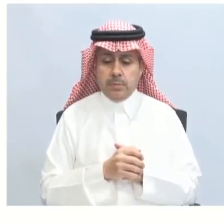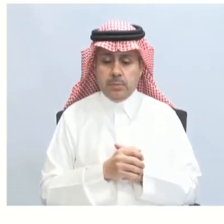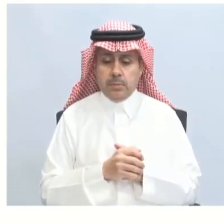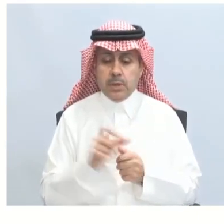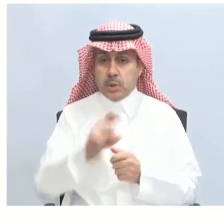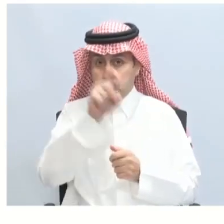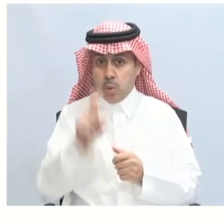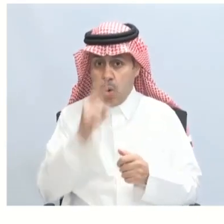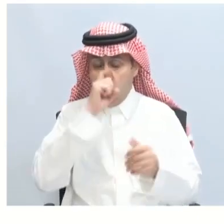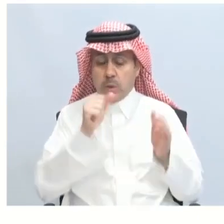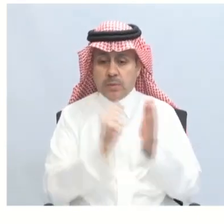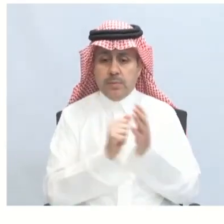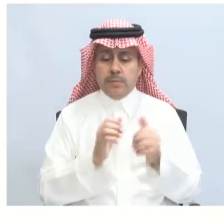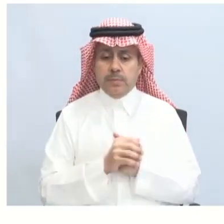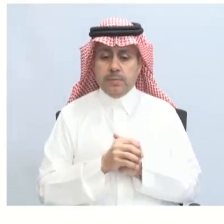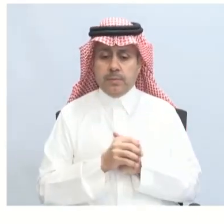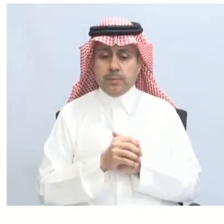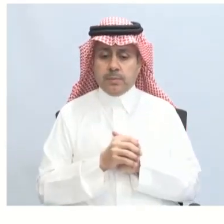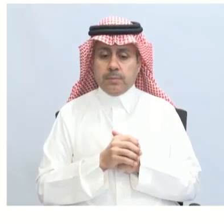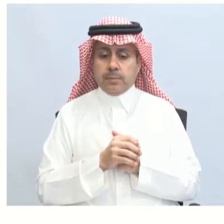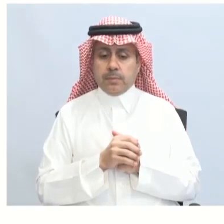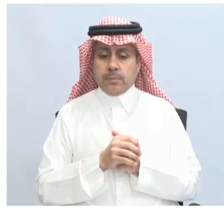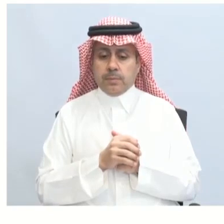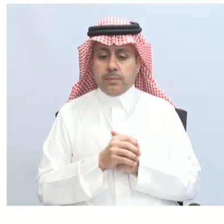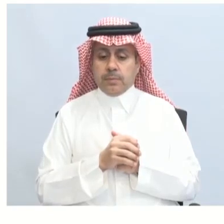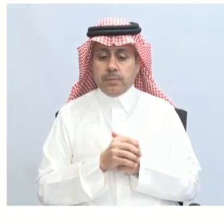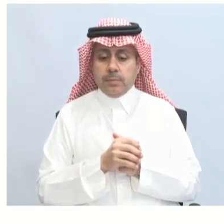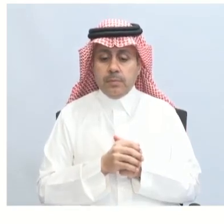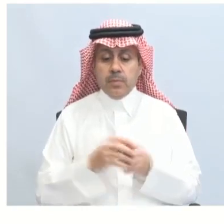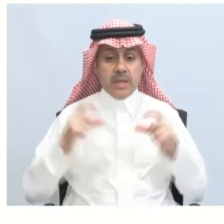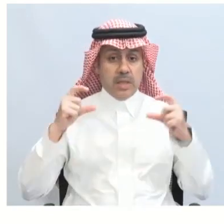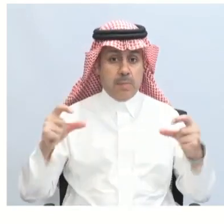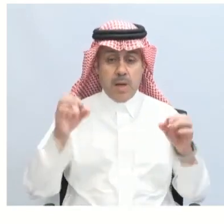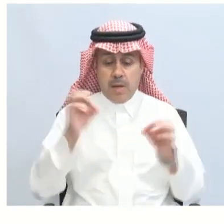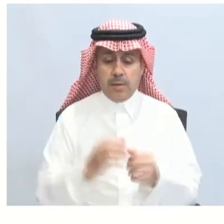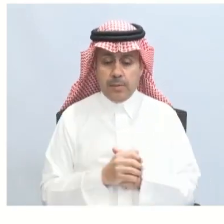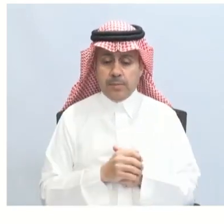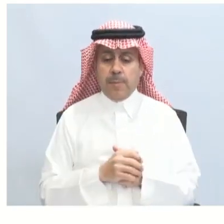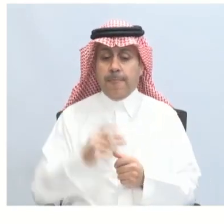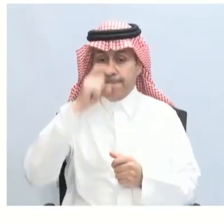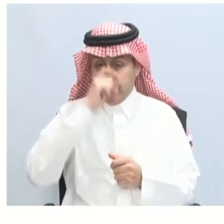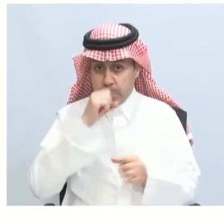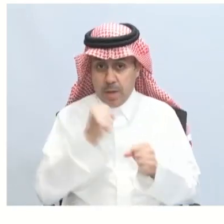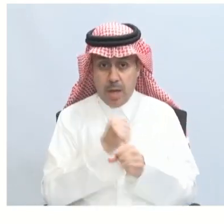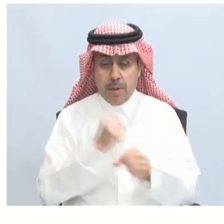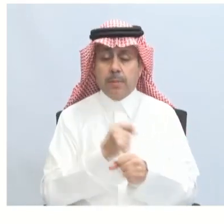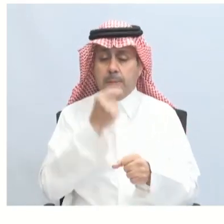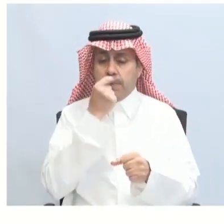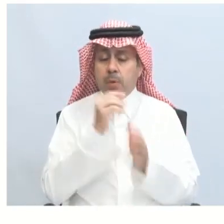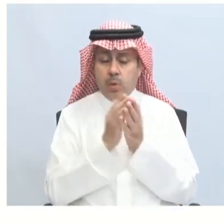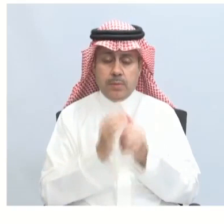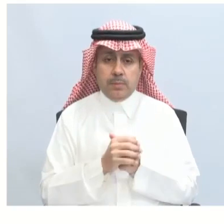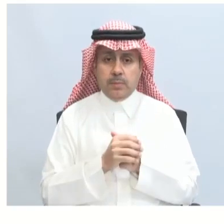الى اسئله التقويم حتى نتاكد من فهمنا لهذا الدرس السؤال الاول استدل من الايات على وجوب العمل بالقران ما